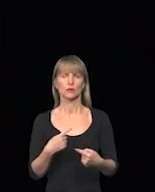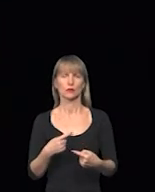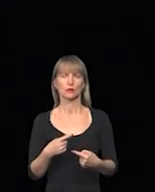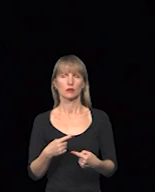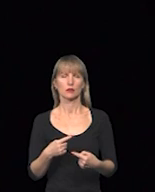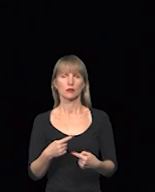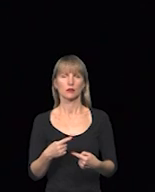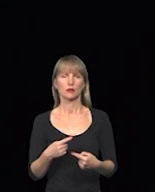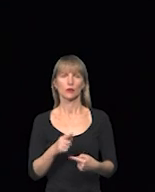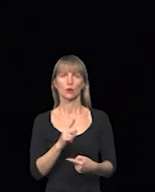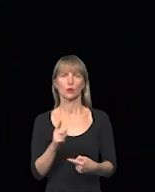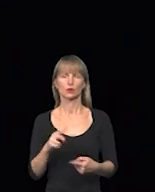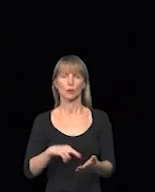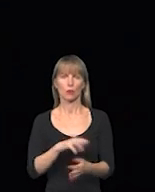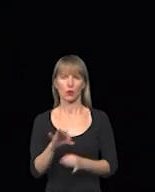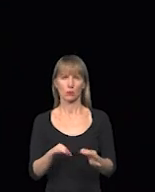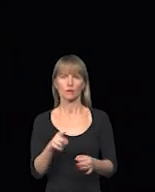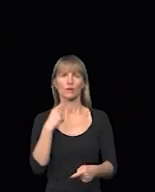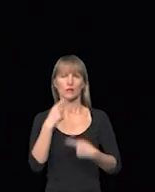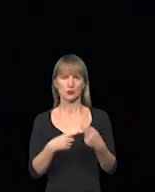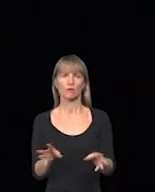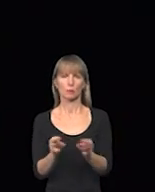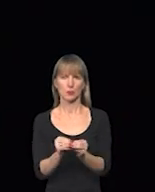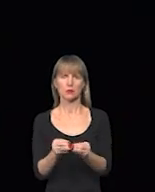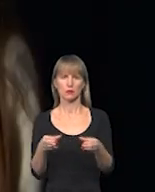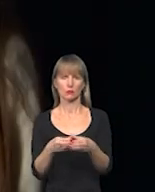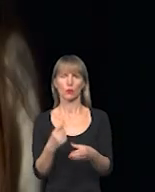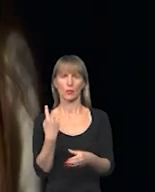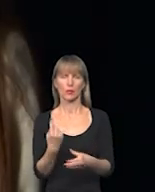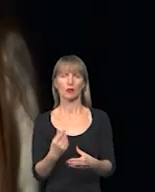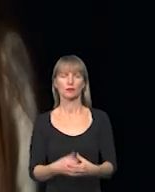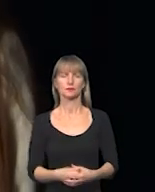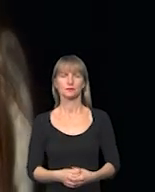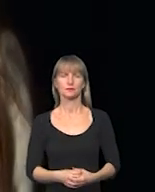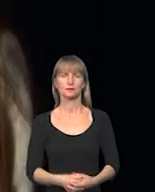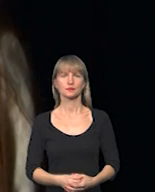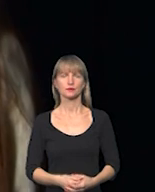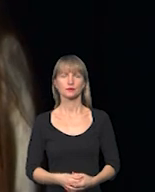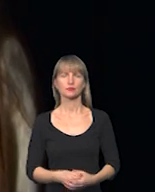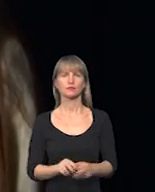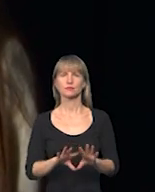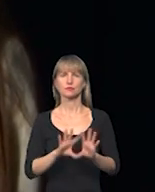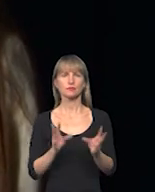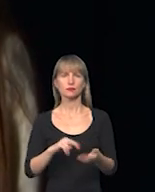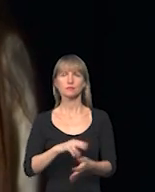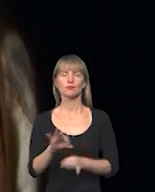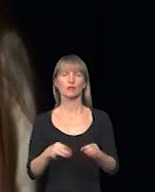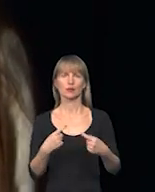постійно в кожному проєкті ви працюєте однією командою? Взагалі, проекти